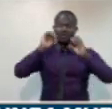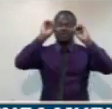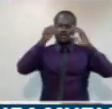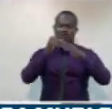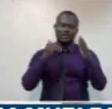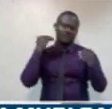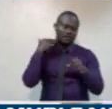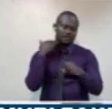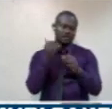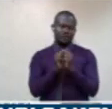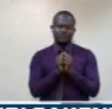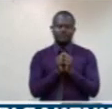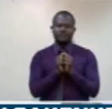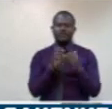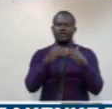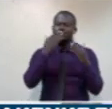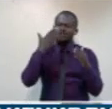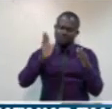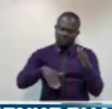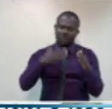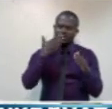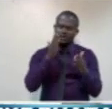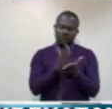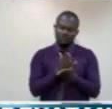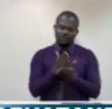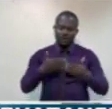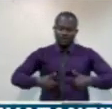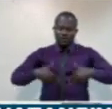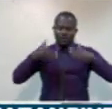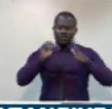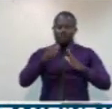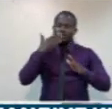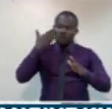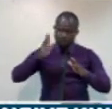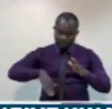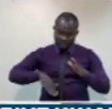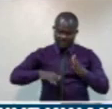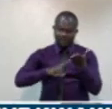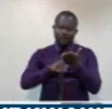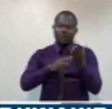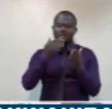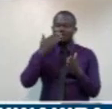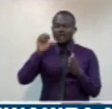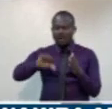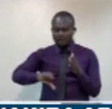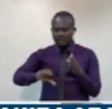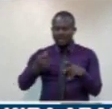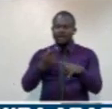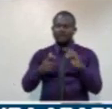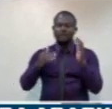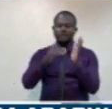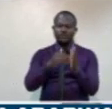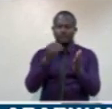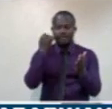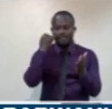ya genocide. Ubuyobozi bubi ni bubi koko, urubyiruko rushobora kuba rubi urukoresheje nabi, kandi